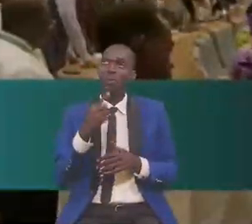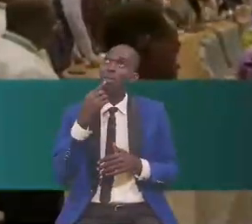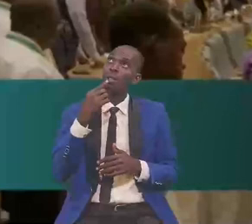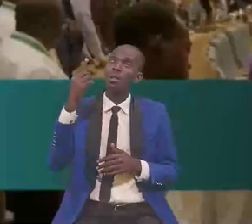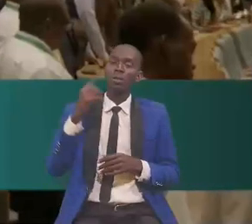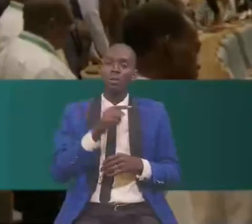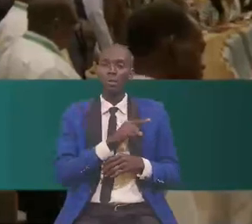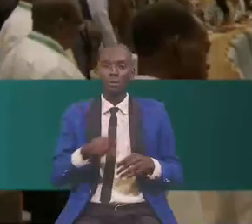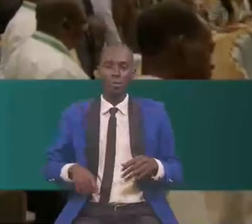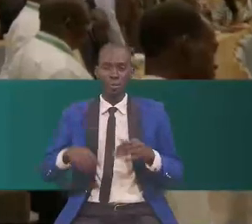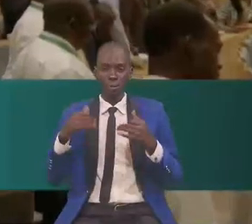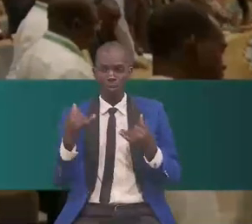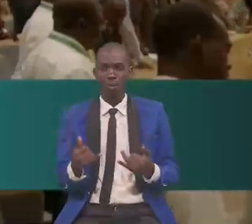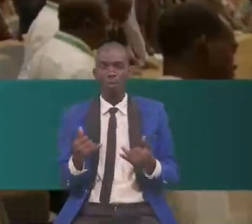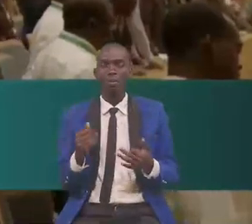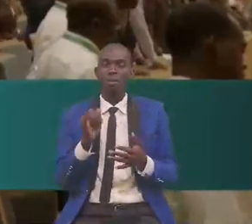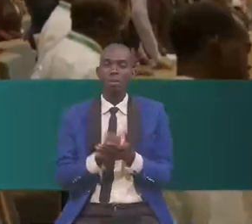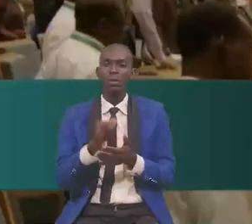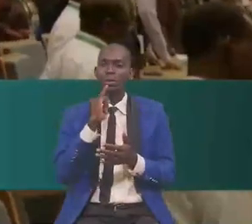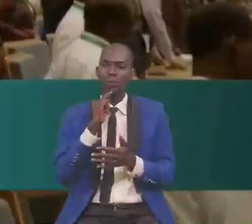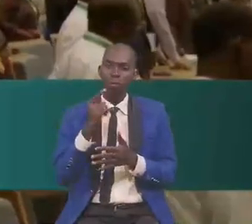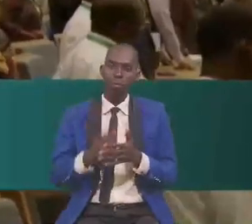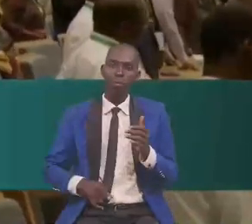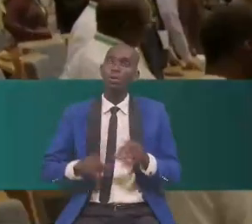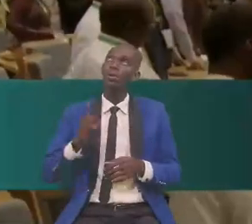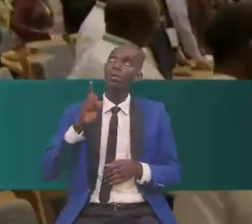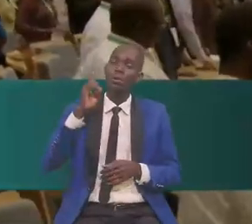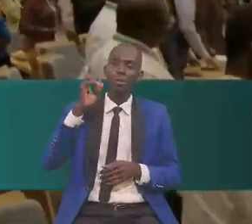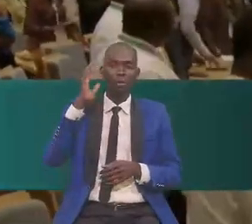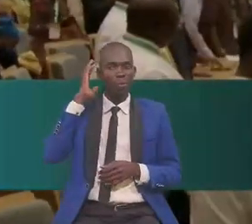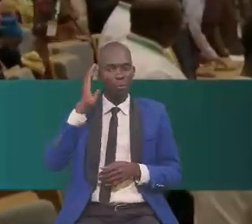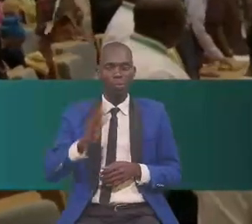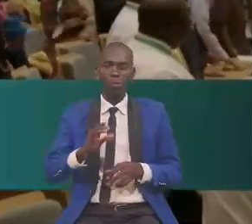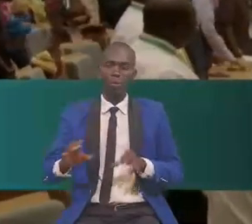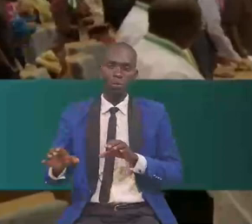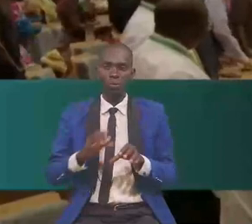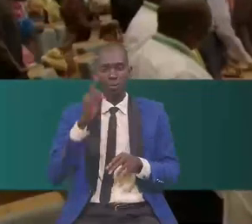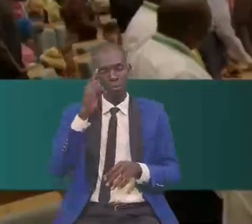maintenant, c'est exactement ce qu'il fera.